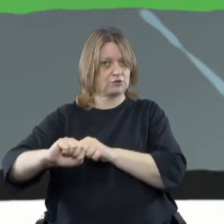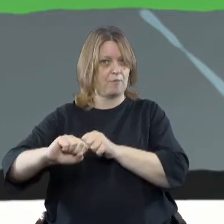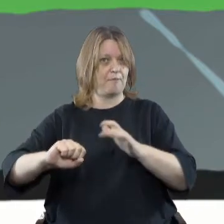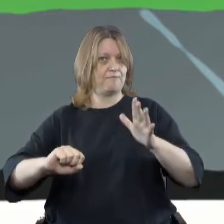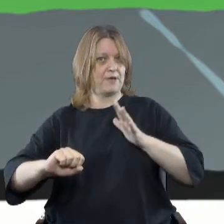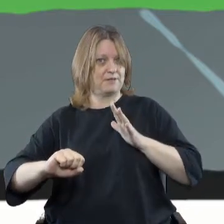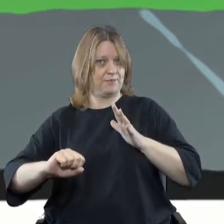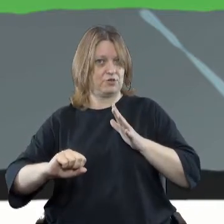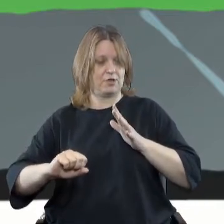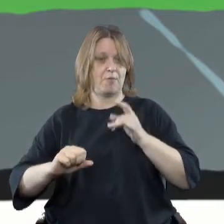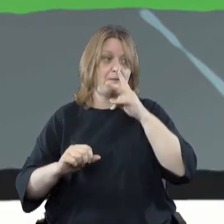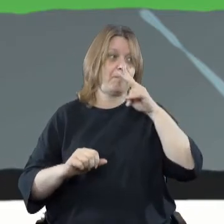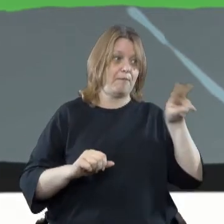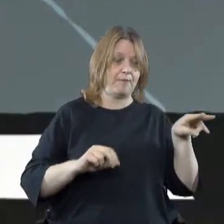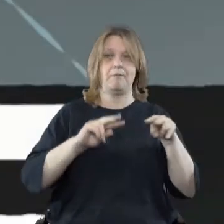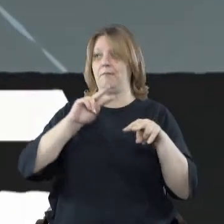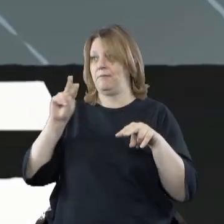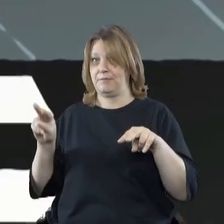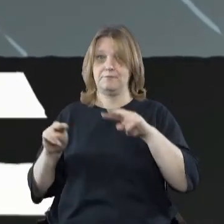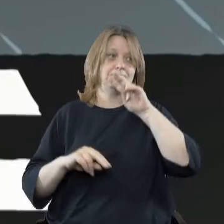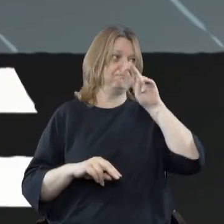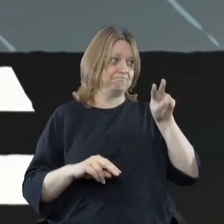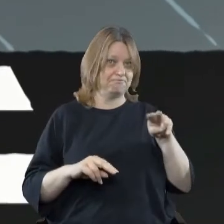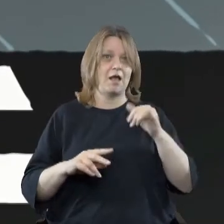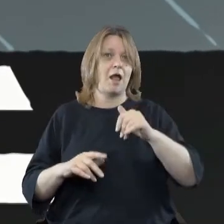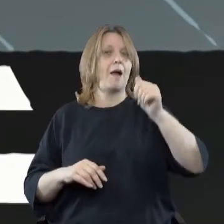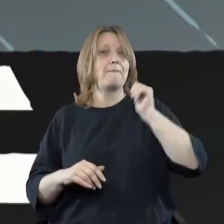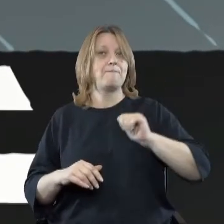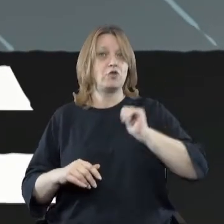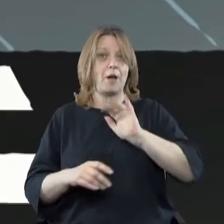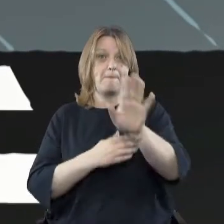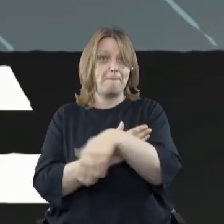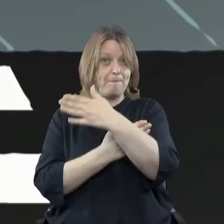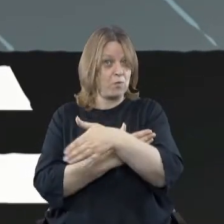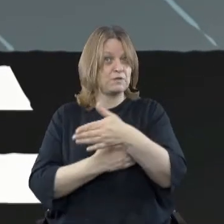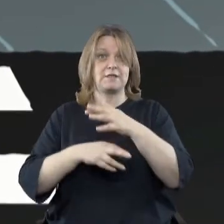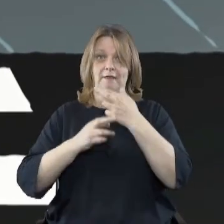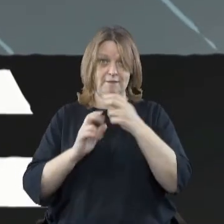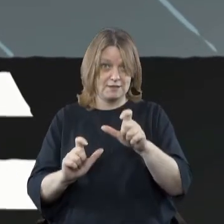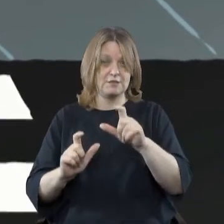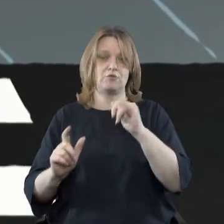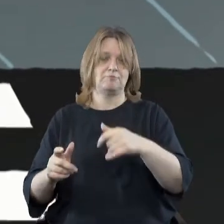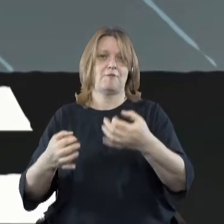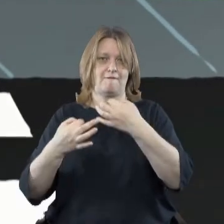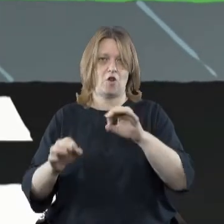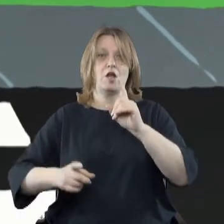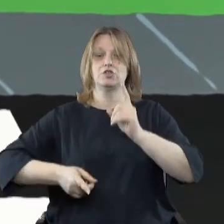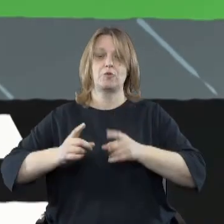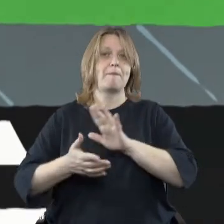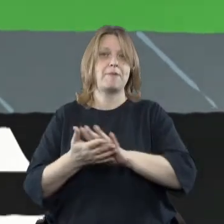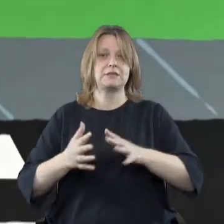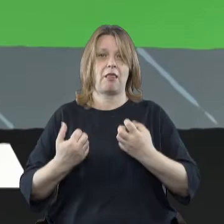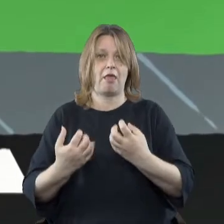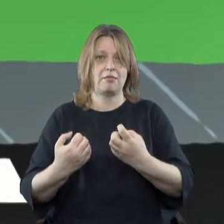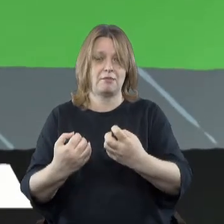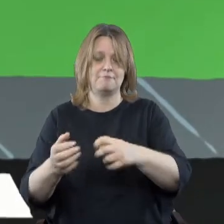najpierw w lewo, potem w prawo i znów w lewo. Zaczekaj, aż nic nie będzie jechać. Wtedy możesz energicznie, bez zatrzymywania,